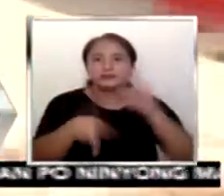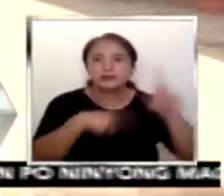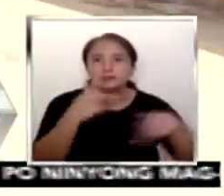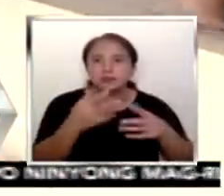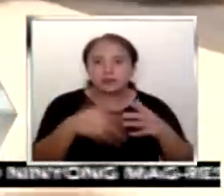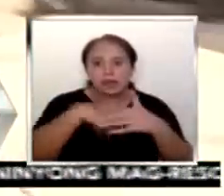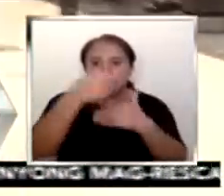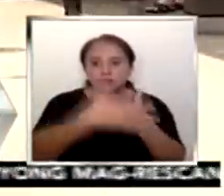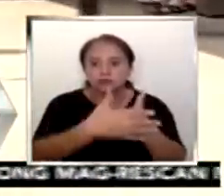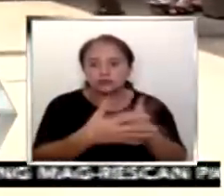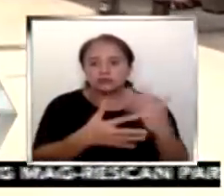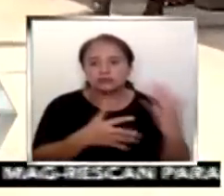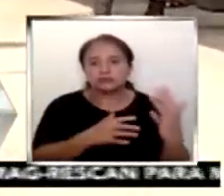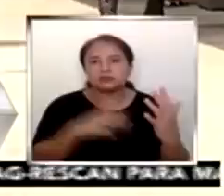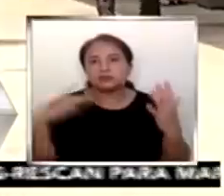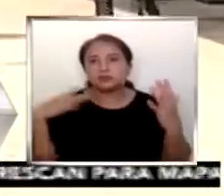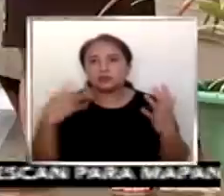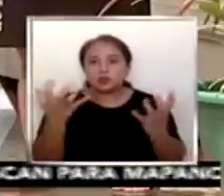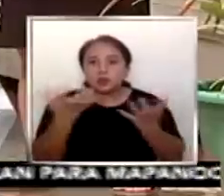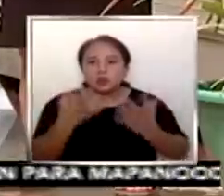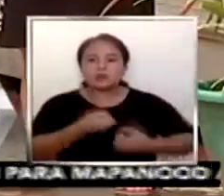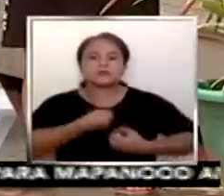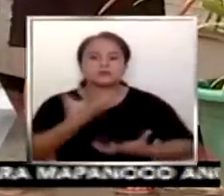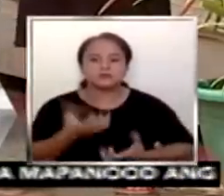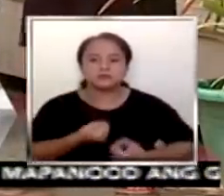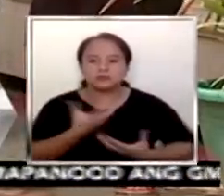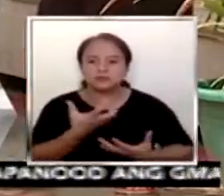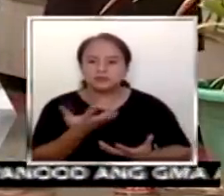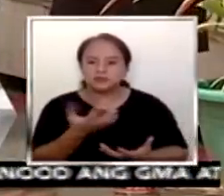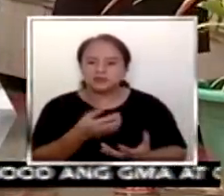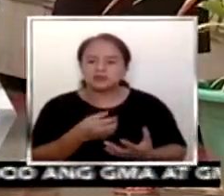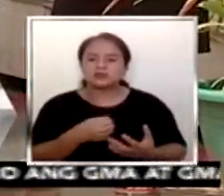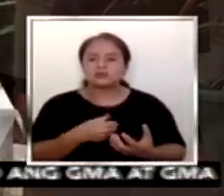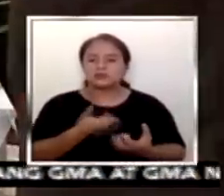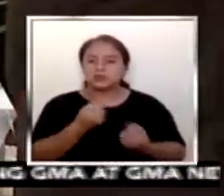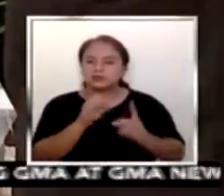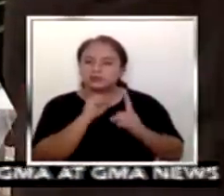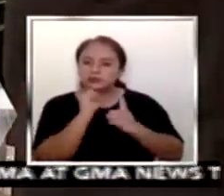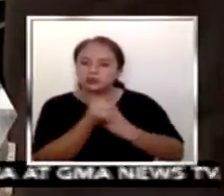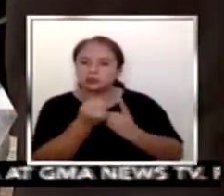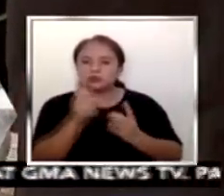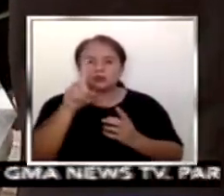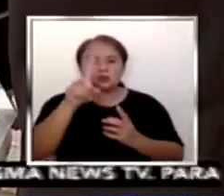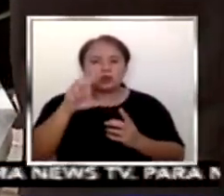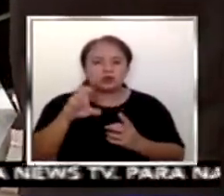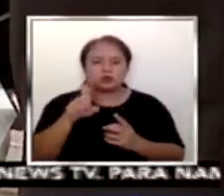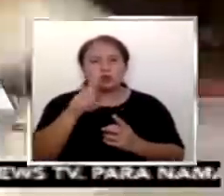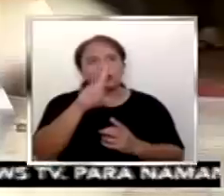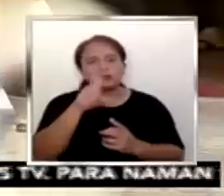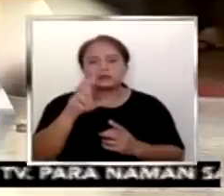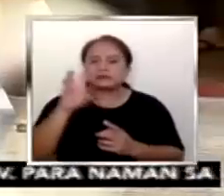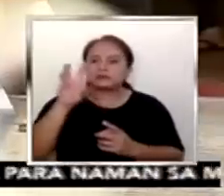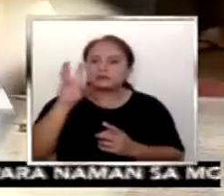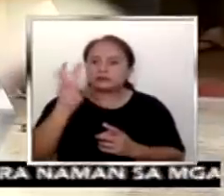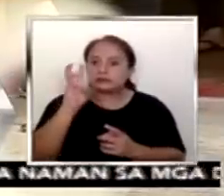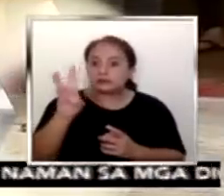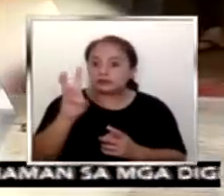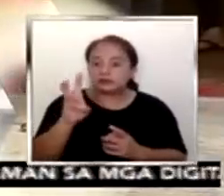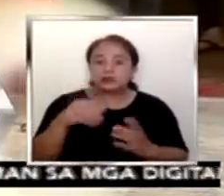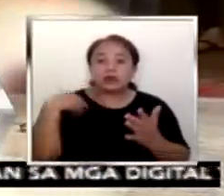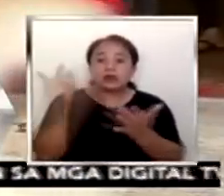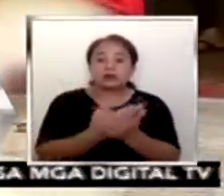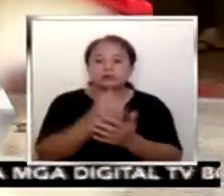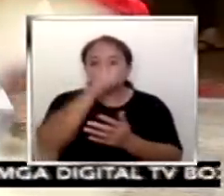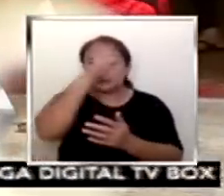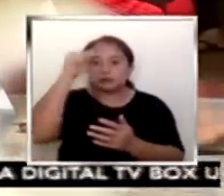Gustong maglabas ng sama ng loob sa kanilang kalagayan. 106 na puraw sila. Karamihan dumating noong April 4. Matapos ang isang